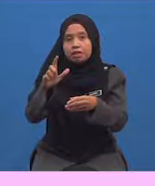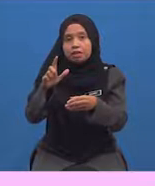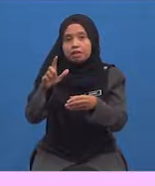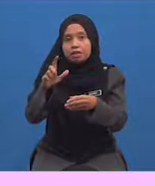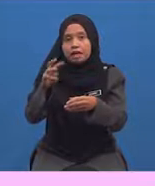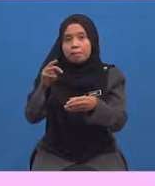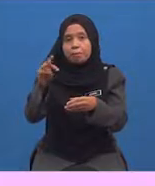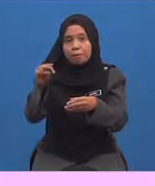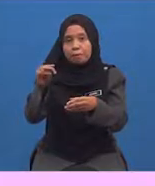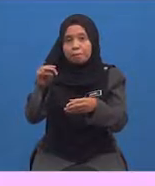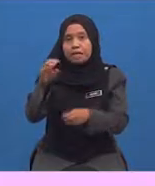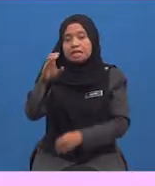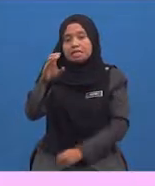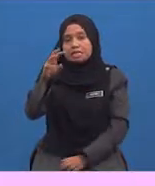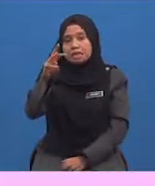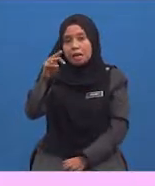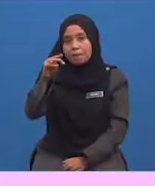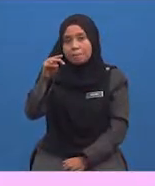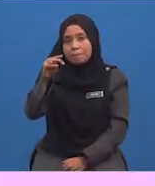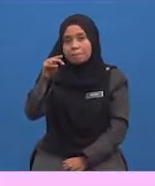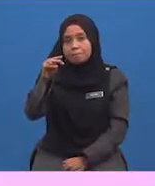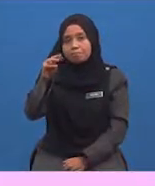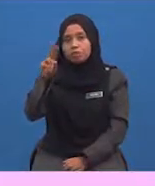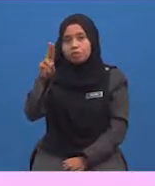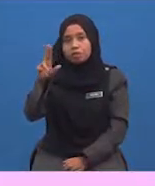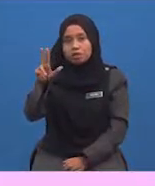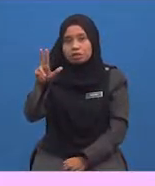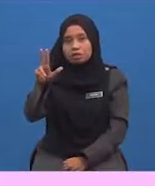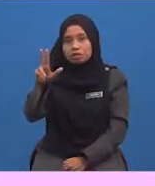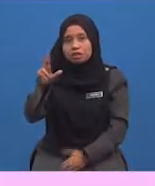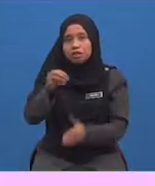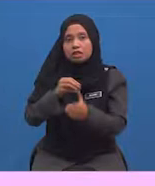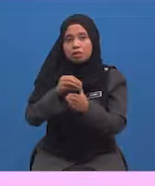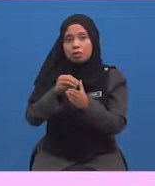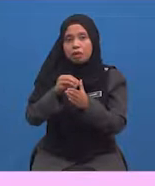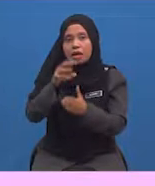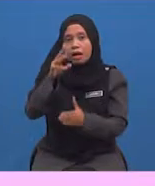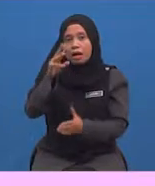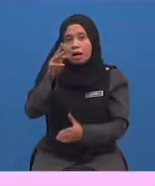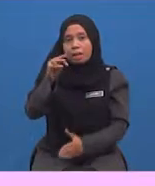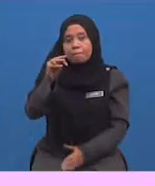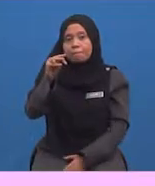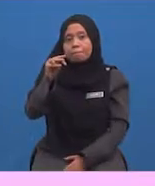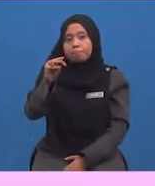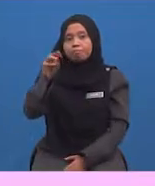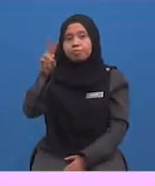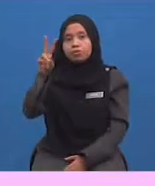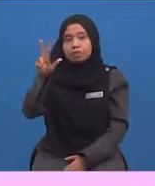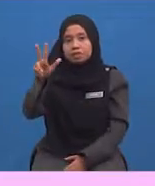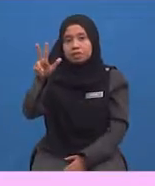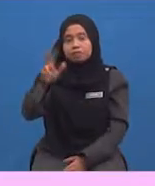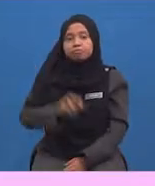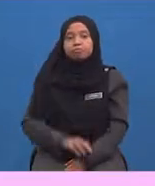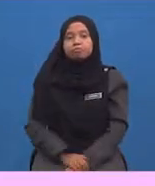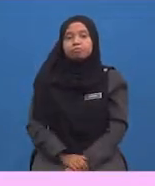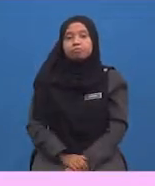3, sentimeter padu kurungan cm kuasa 3 atau meter padu kurungan m